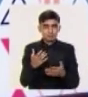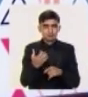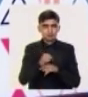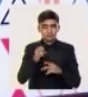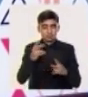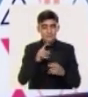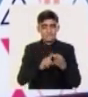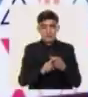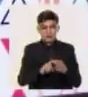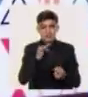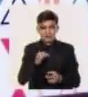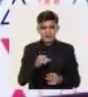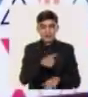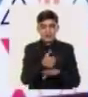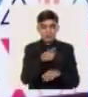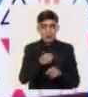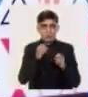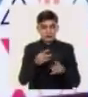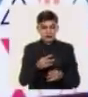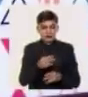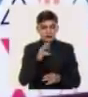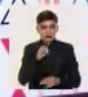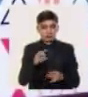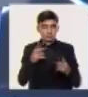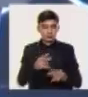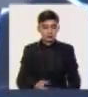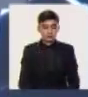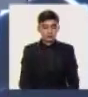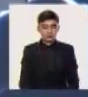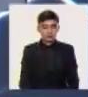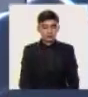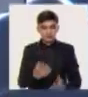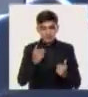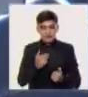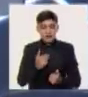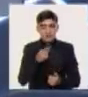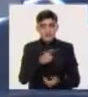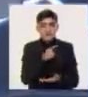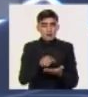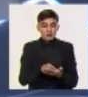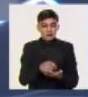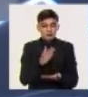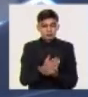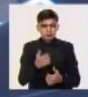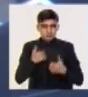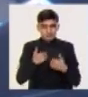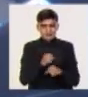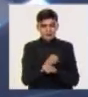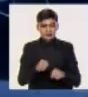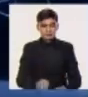победить вирус, но главное, чтобы она была безопасной, Наталья. Да, Оскар, в этом вопросе спешка